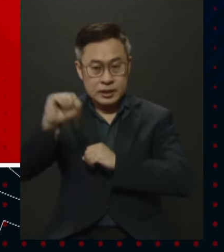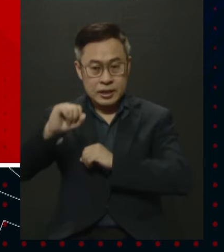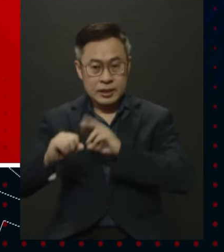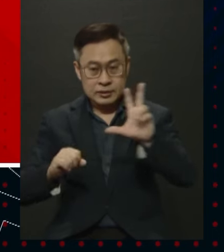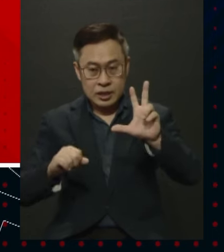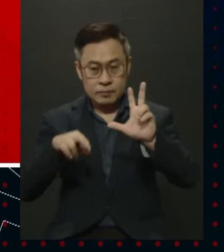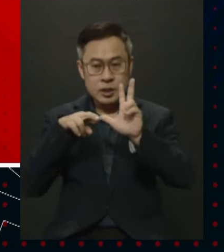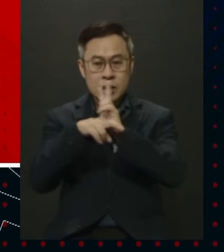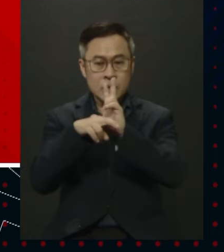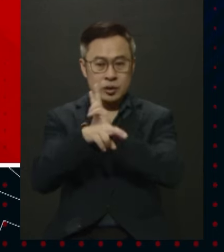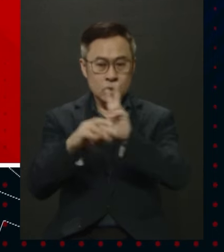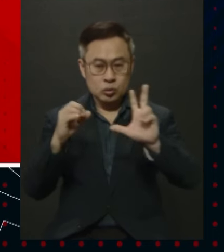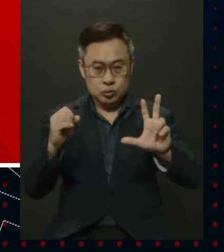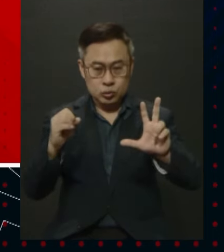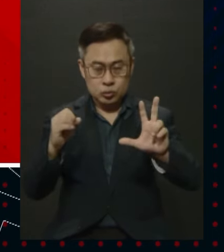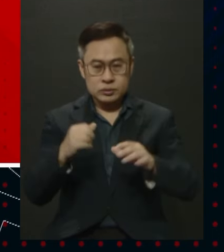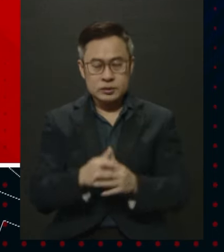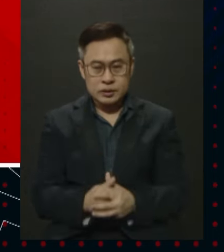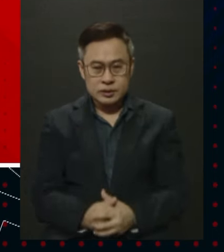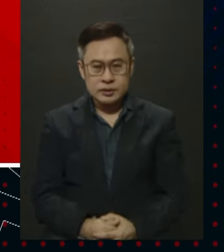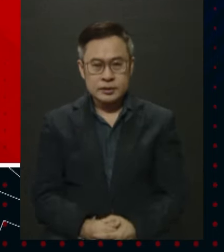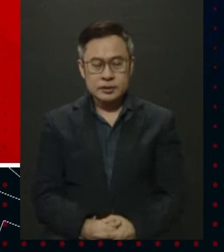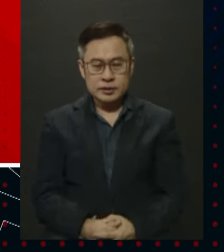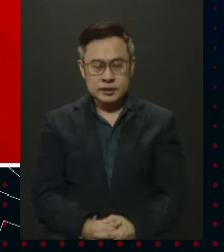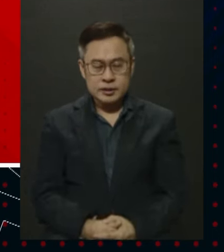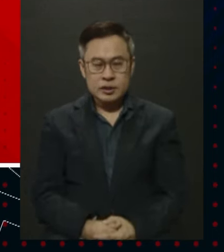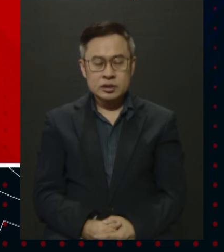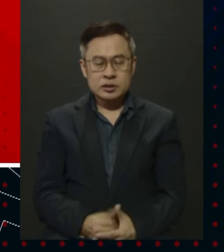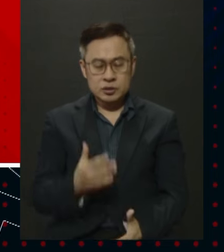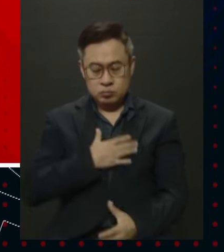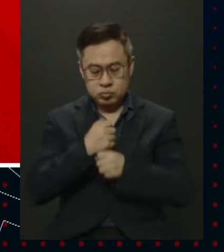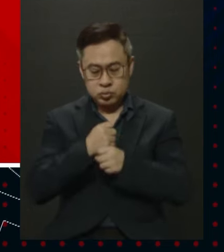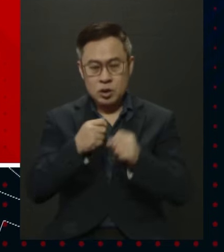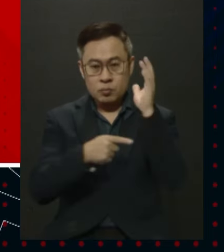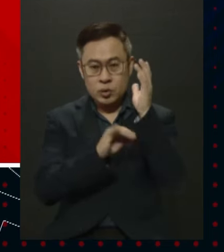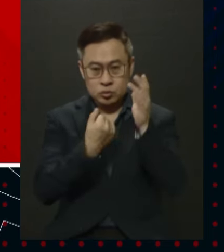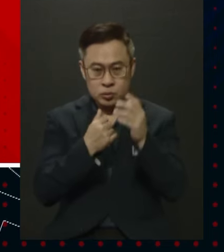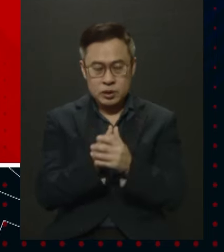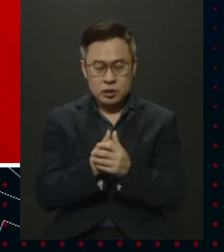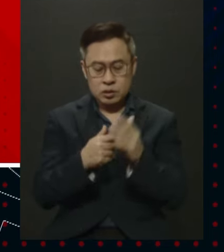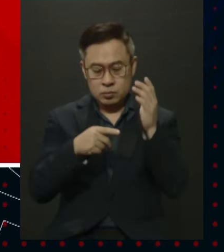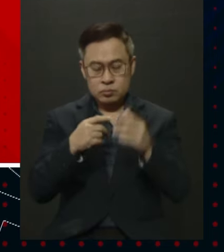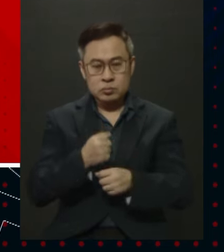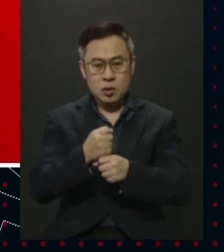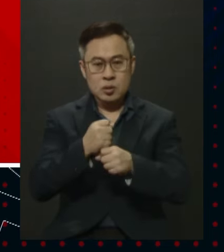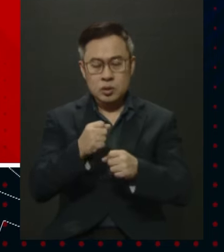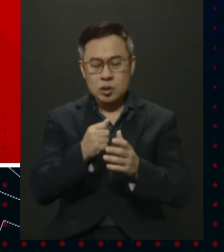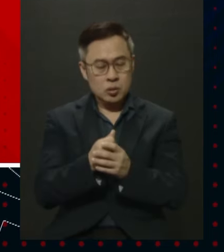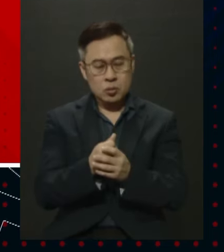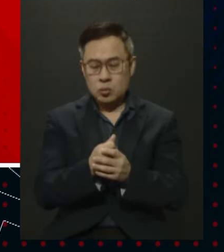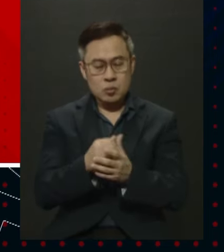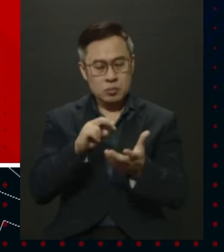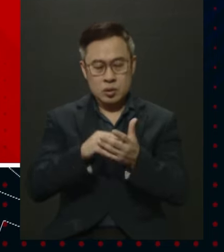ประตูต่อ0เลยนะคะแล้วเกมหน้าเจอกับสิงห์เชียงราย คือในบ้านของประจวบนี่อย่าไปยุ่งกับโค้ชเตี้ยเลยนะฮ ะ ที่สามเหานี่